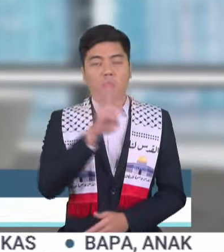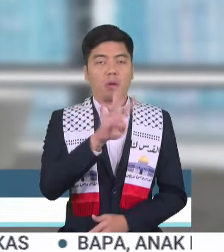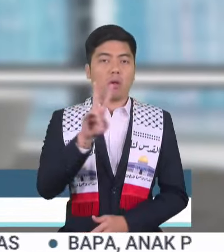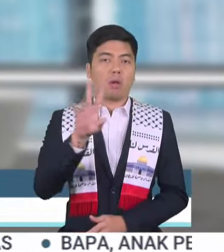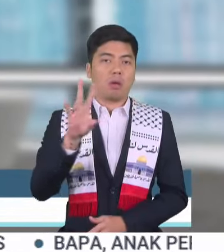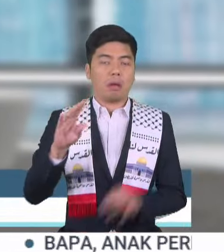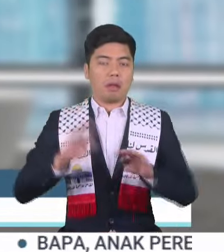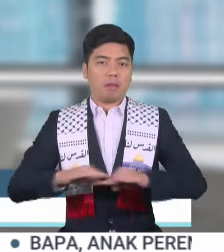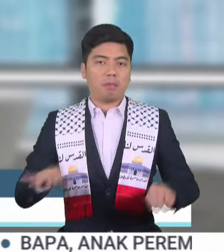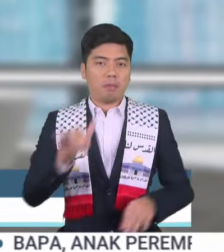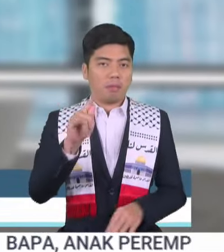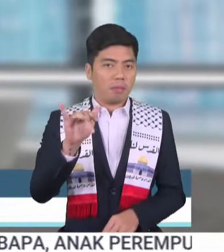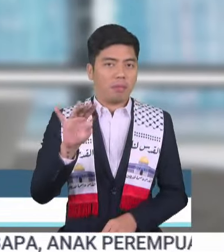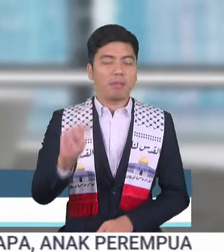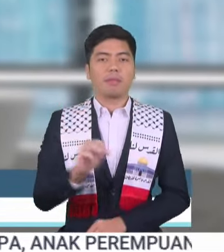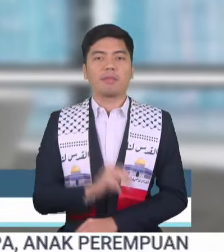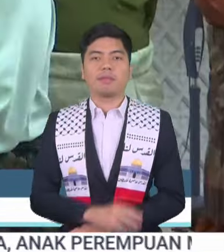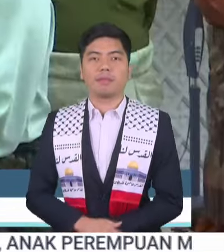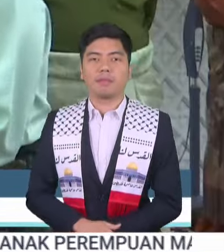427 anak yatim di daerah berkenaan.